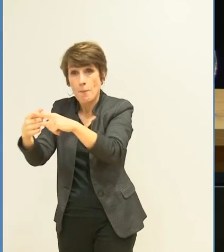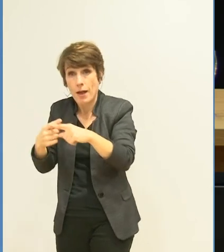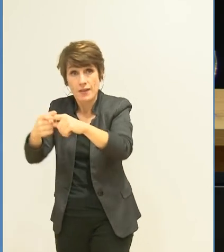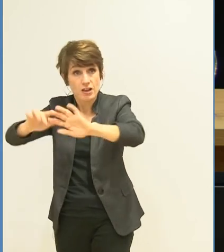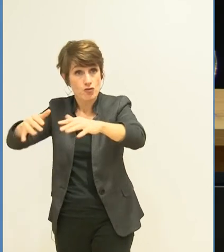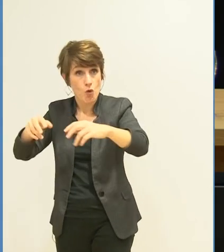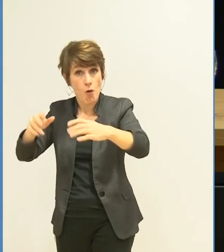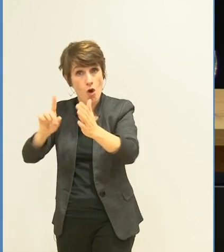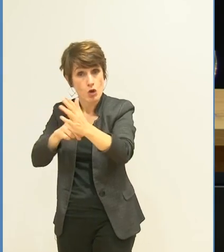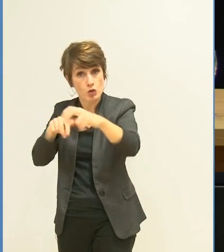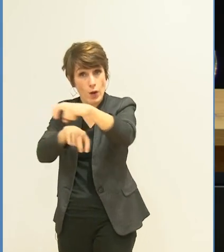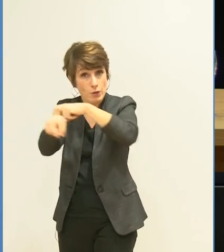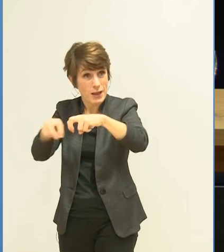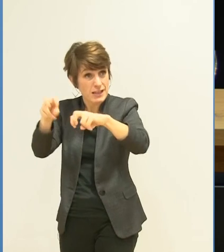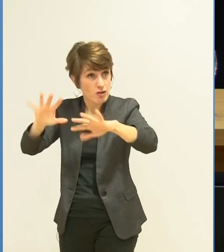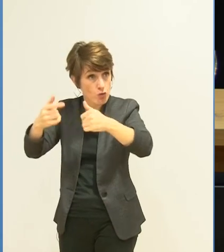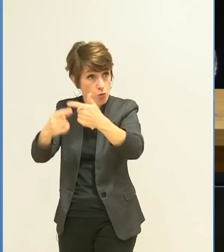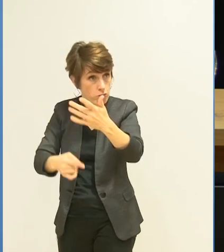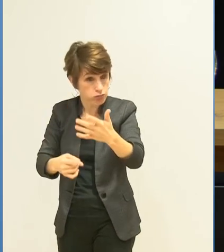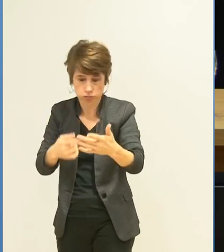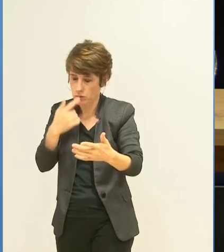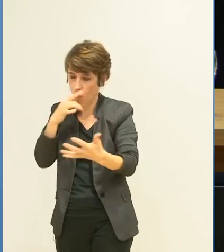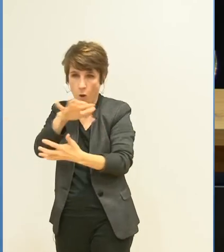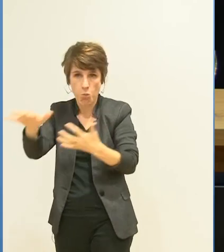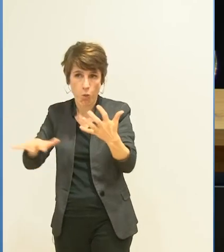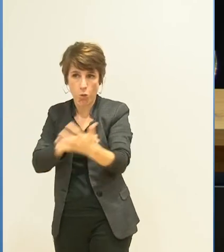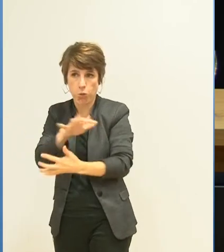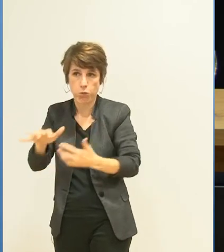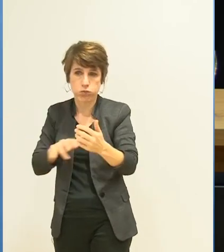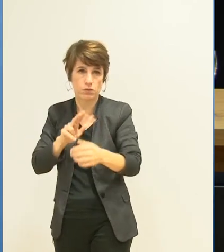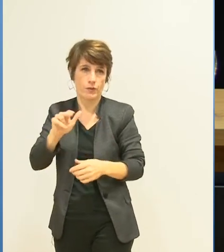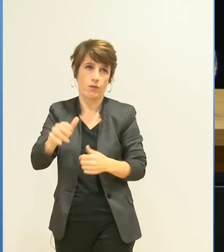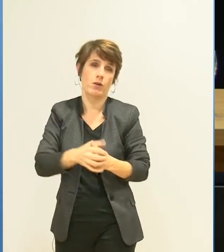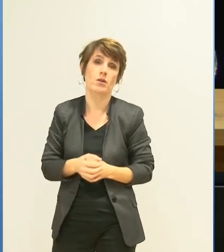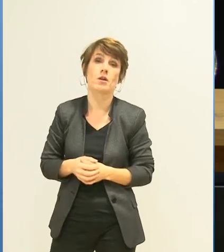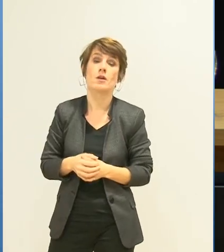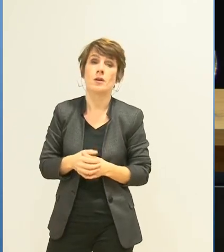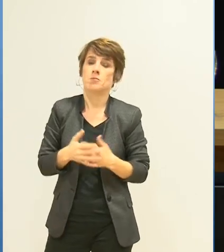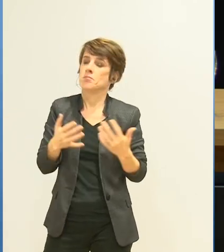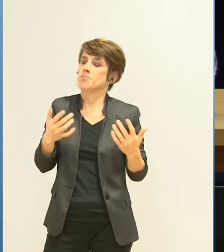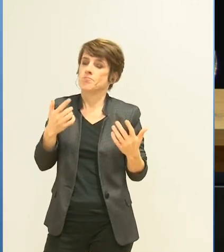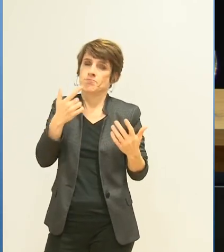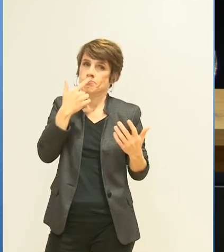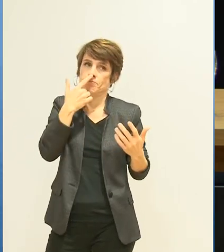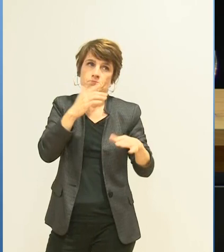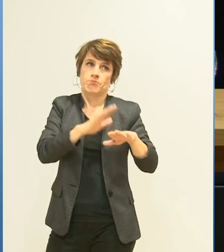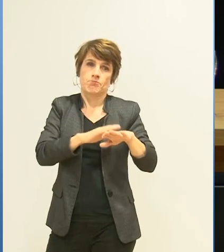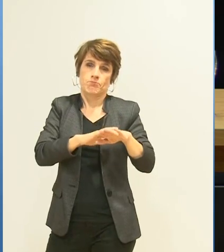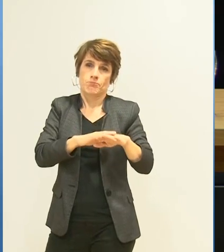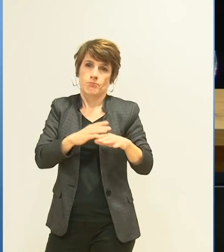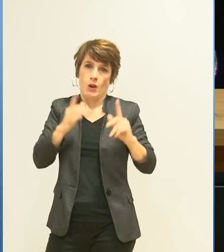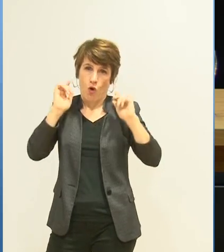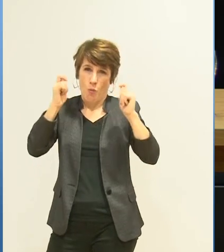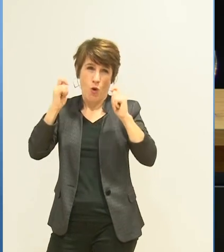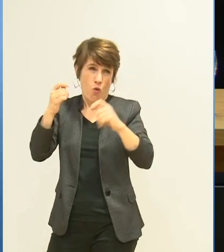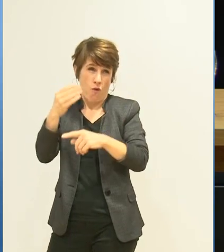c'est un beau bazar en perspective il n'est pas sérieux de continuer à travailler dans des conditions sur le projet retenu du couvent